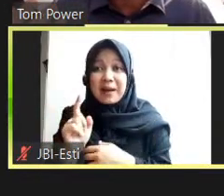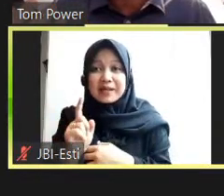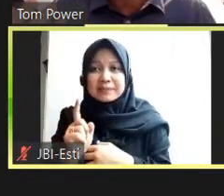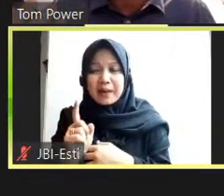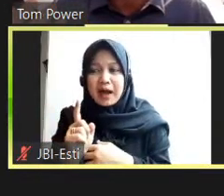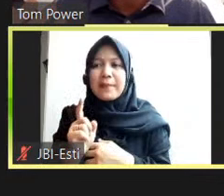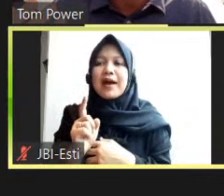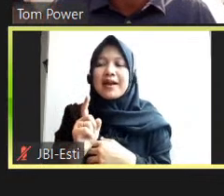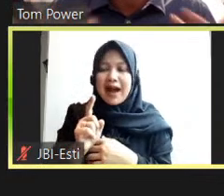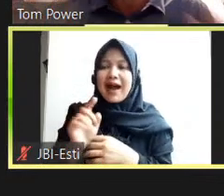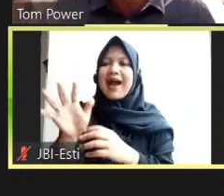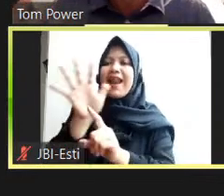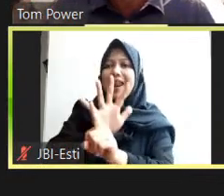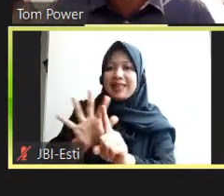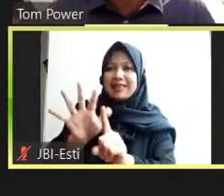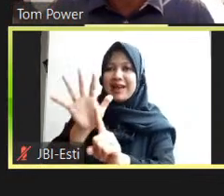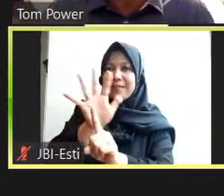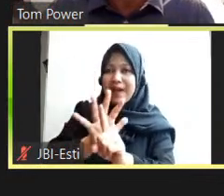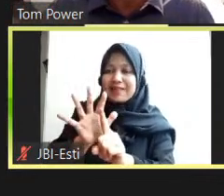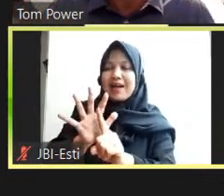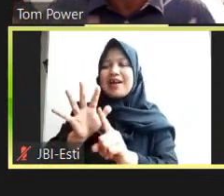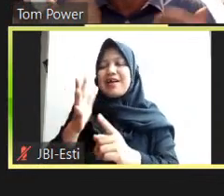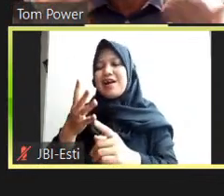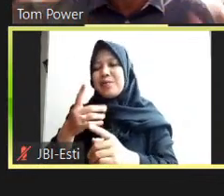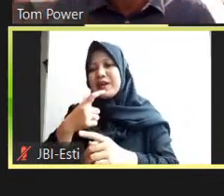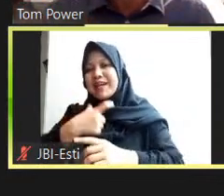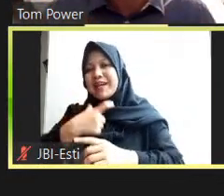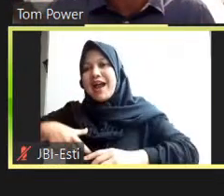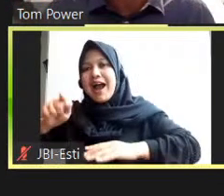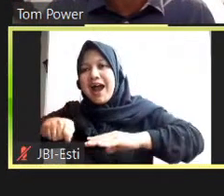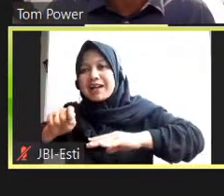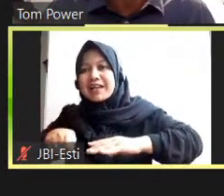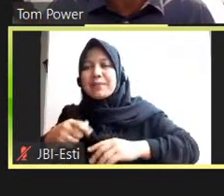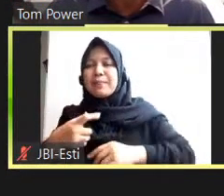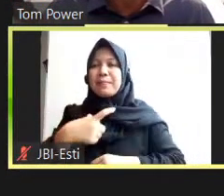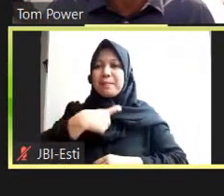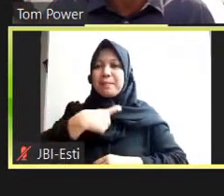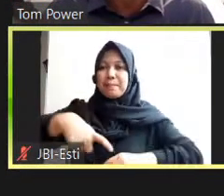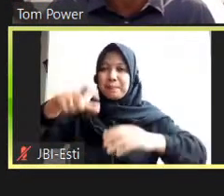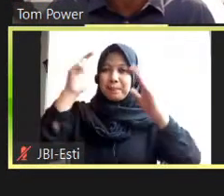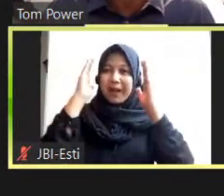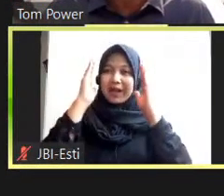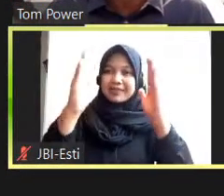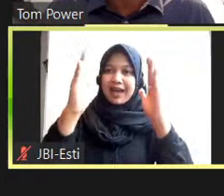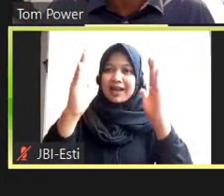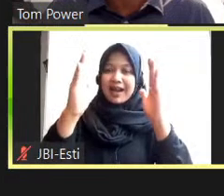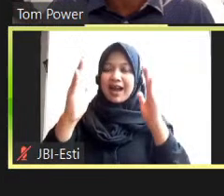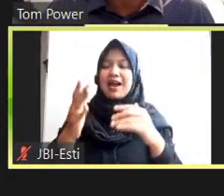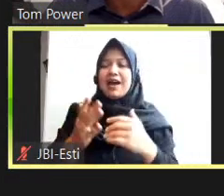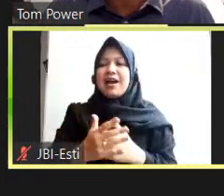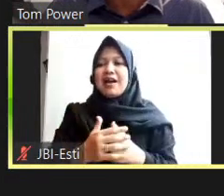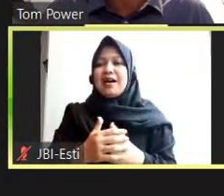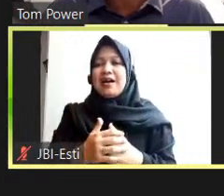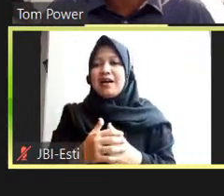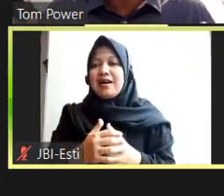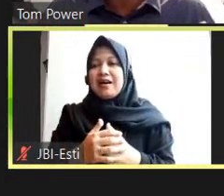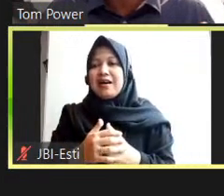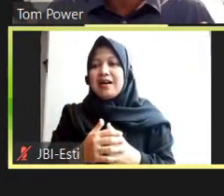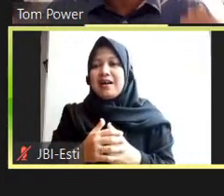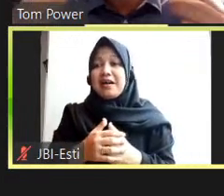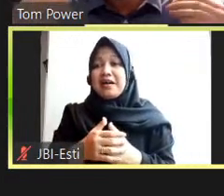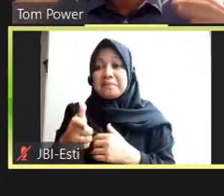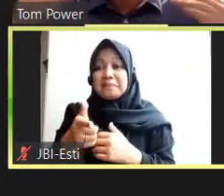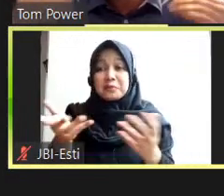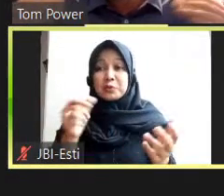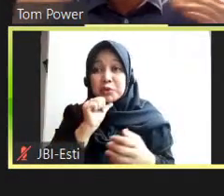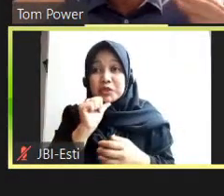latar belakang para hakim, para pengacara, ini juga berasal